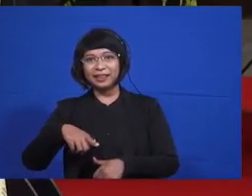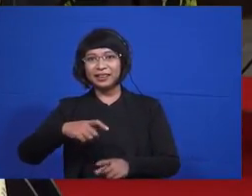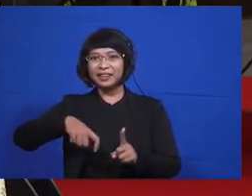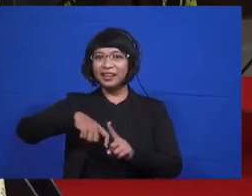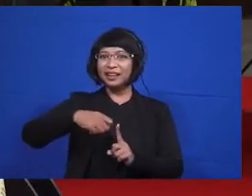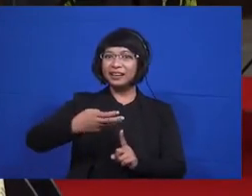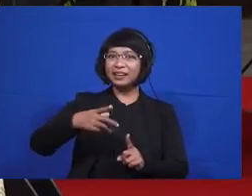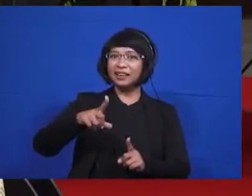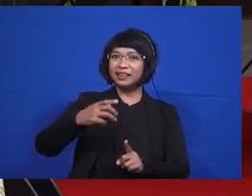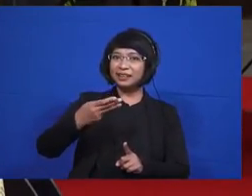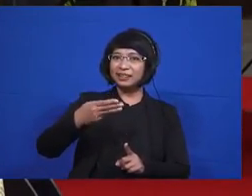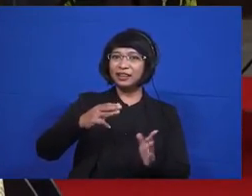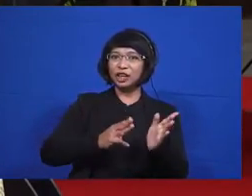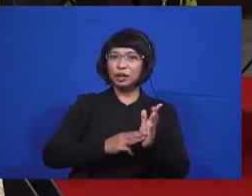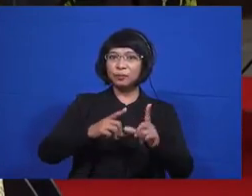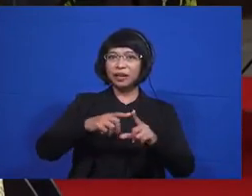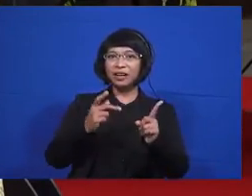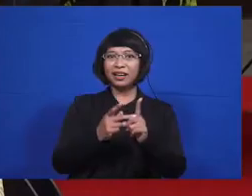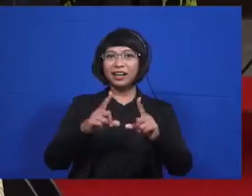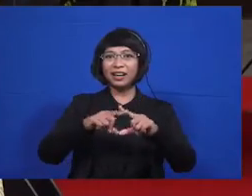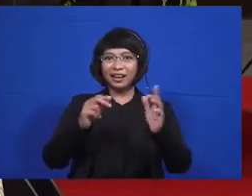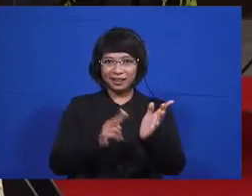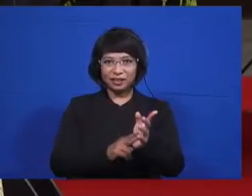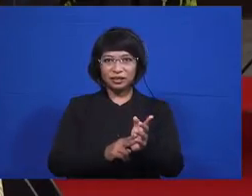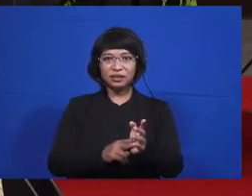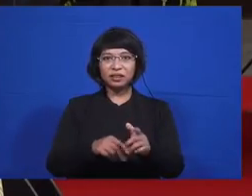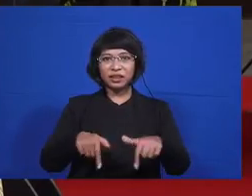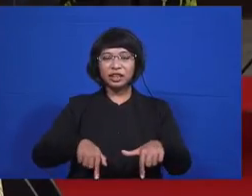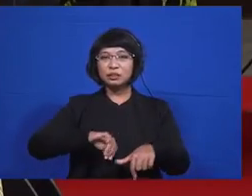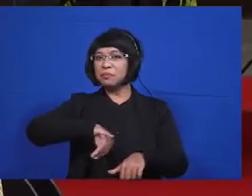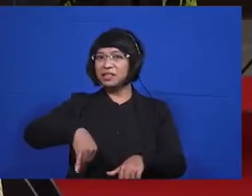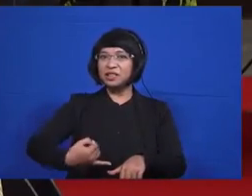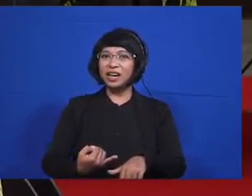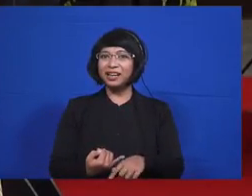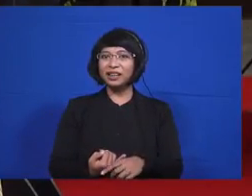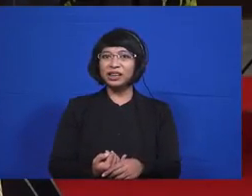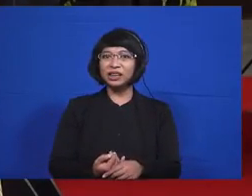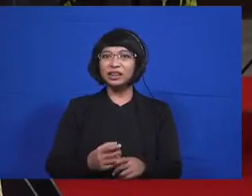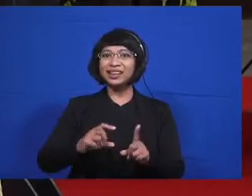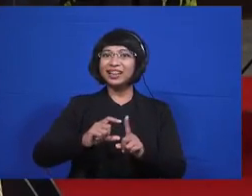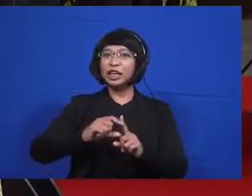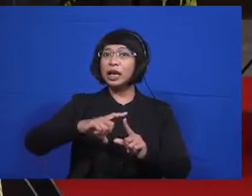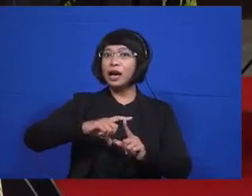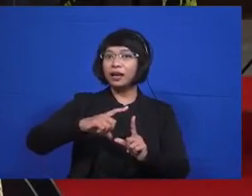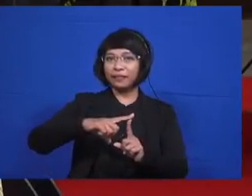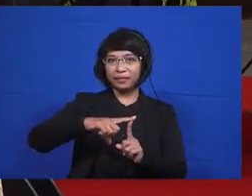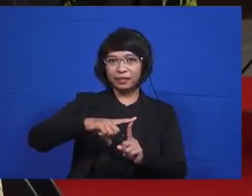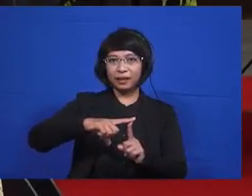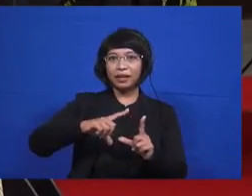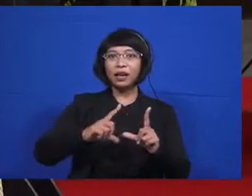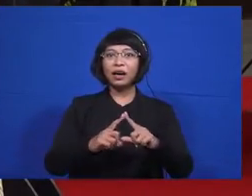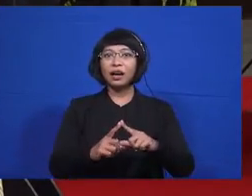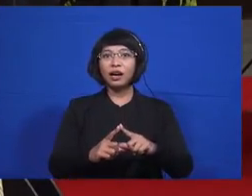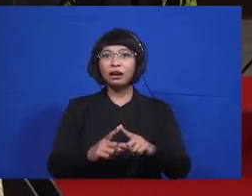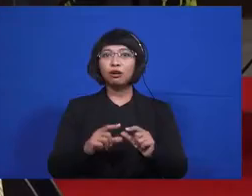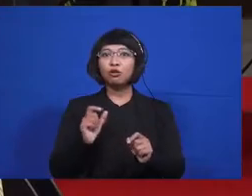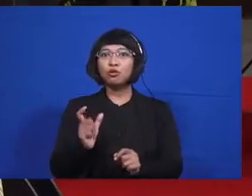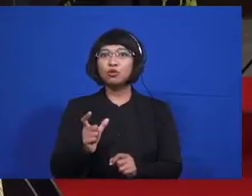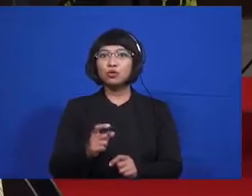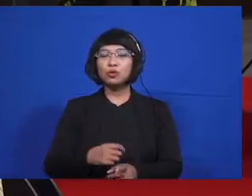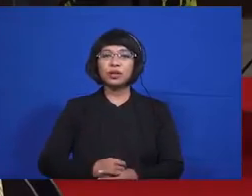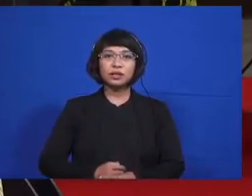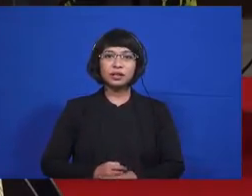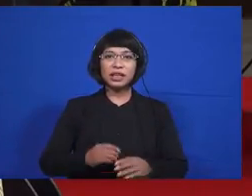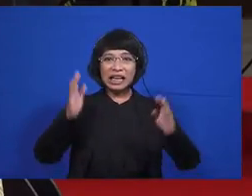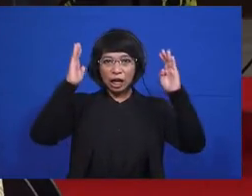juga kelebihan yang saya miliki itu saja bisa menjadi semacam data bagi pihak keuskupan, bagi Monsinyur